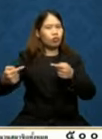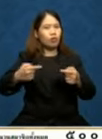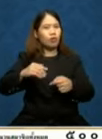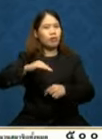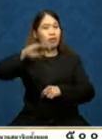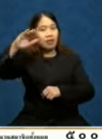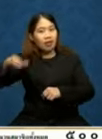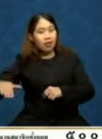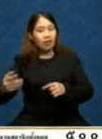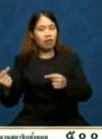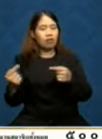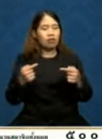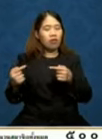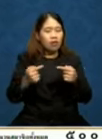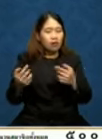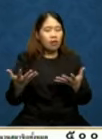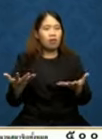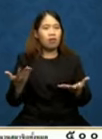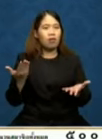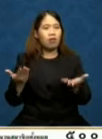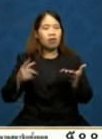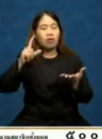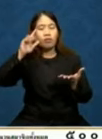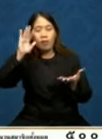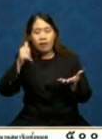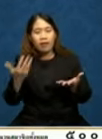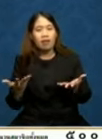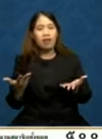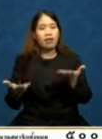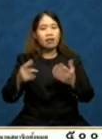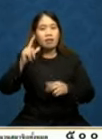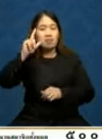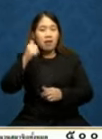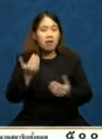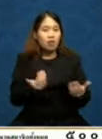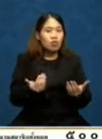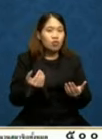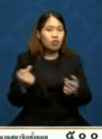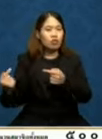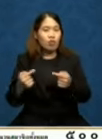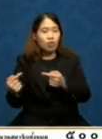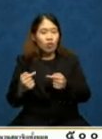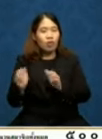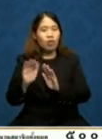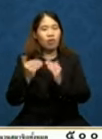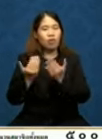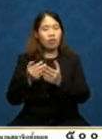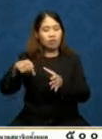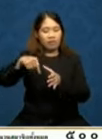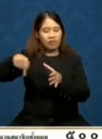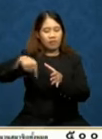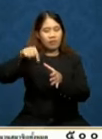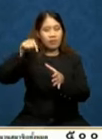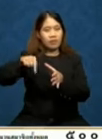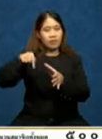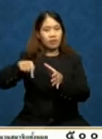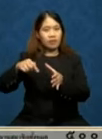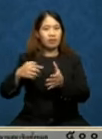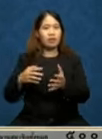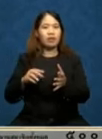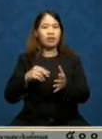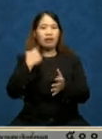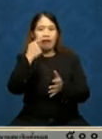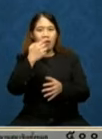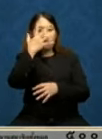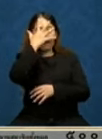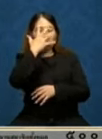พี่น้องจากพ่อแม่หรือแม่สู่ลูกจากคนในครอบครัวเนี่ยที่ไม่เคยเป็นซึมเศร้า